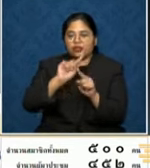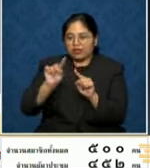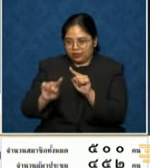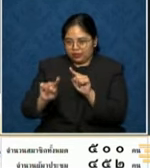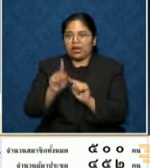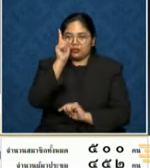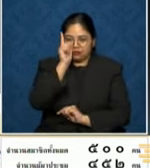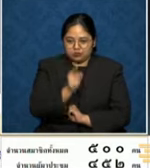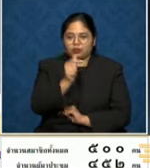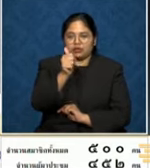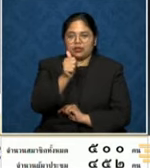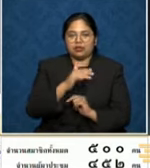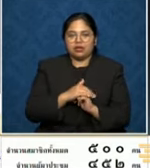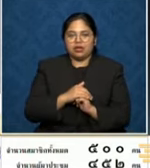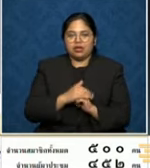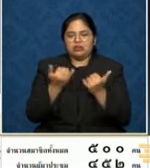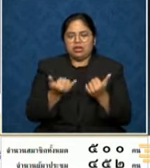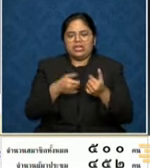มามันเข้าได้อย่างเดียวทกส.